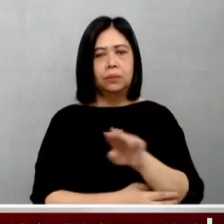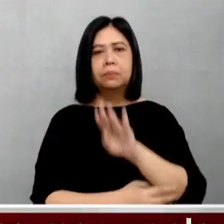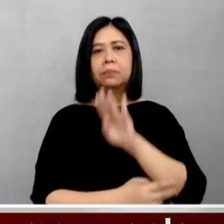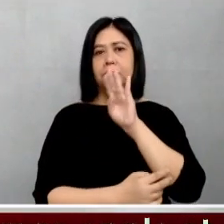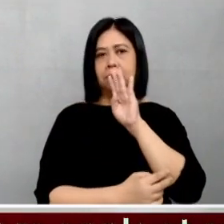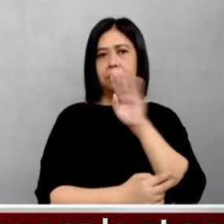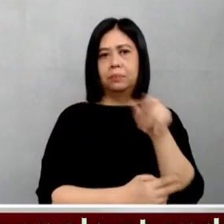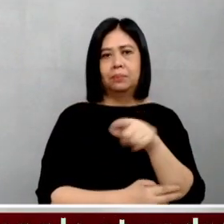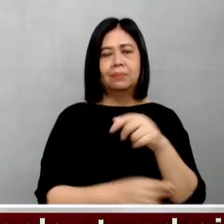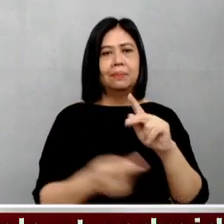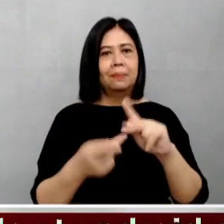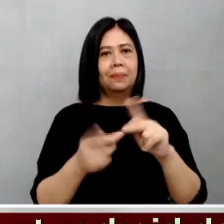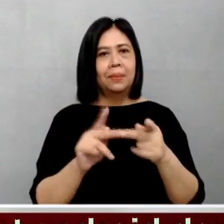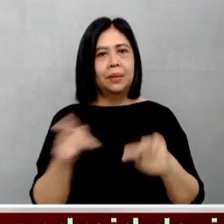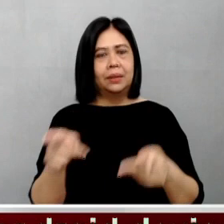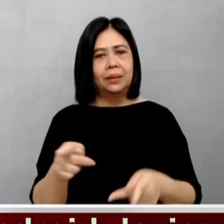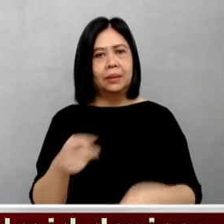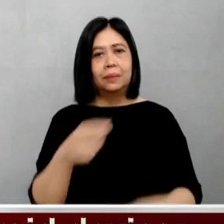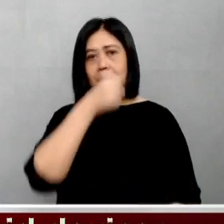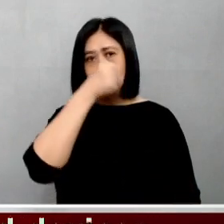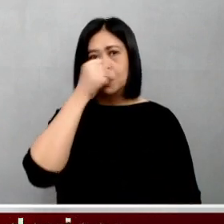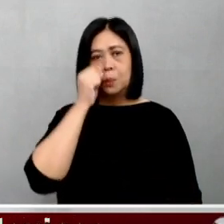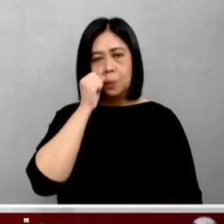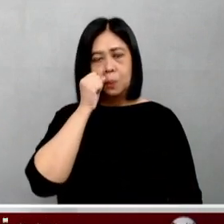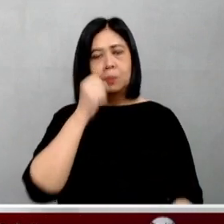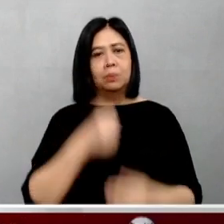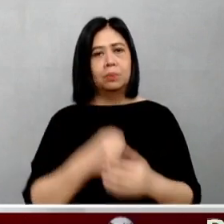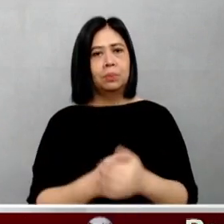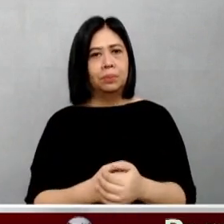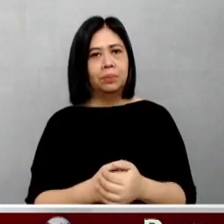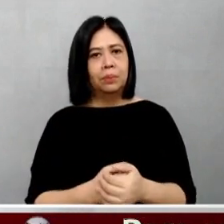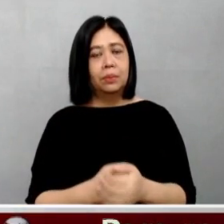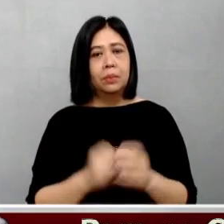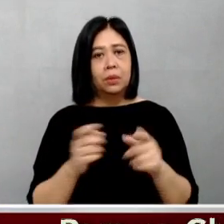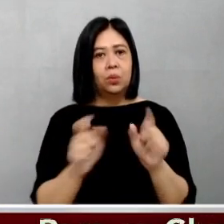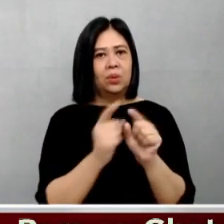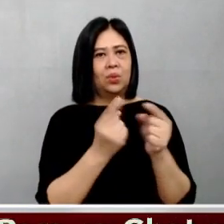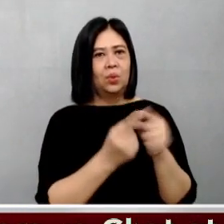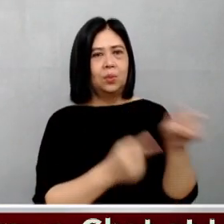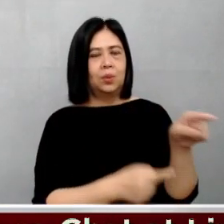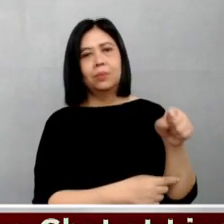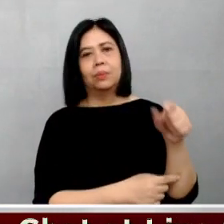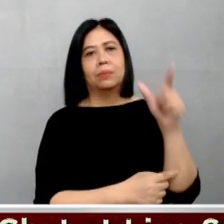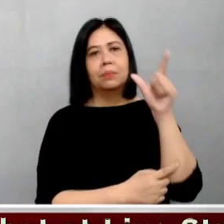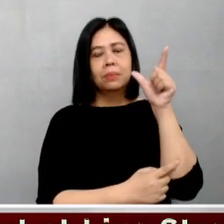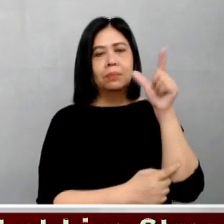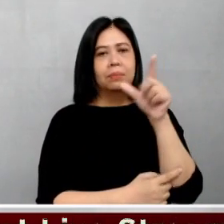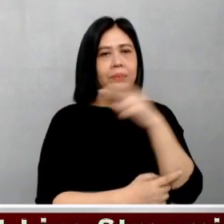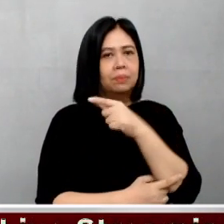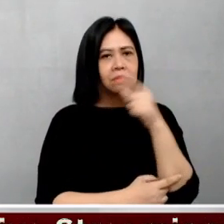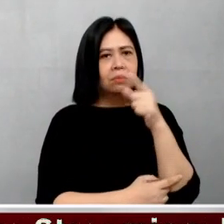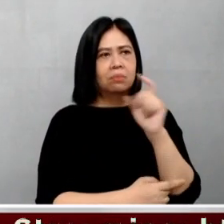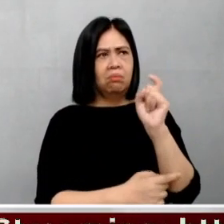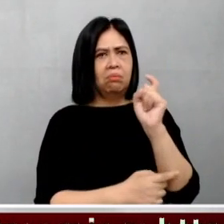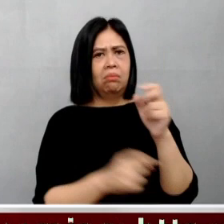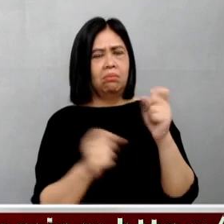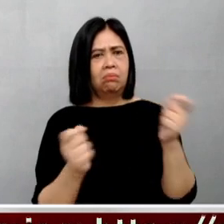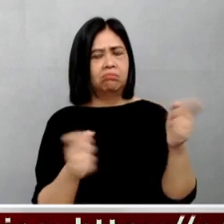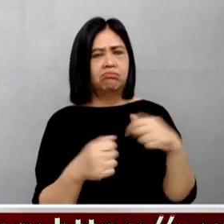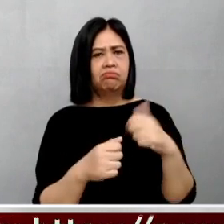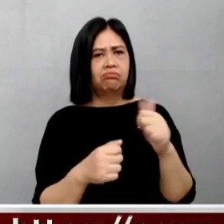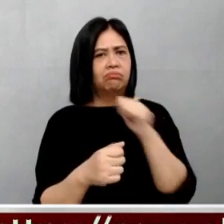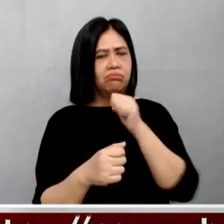running mate ni Lacson na si Senate President Tito Soto sa kampo ni Robredo. Ang agarang pagtanggian niya sa alok ni Lacson